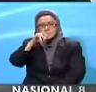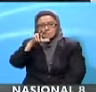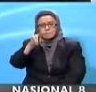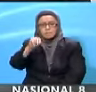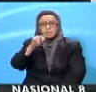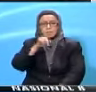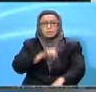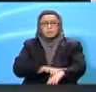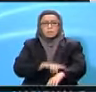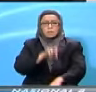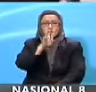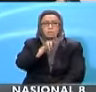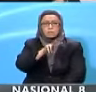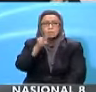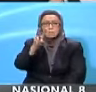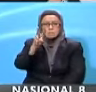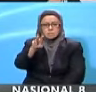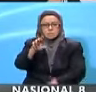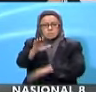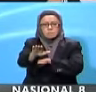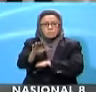220 petang